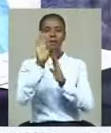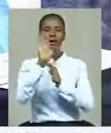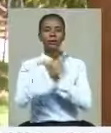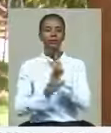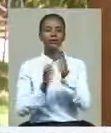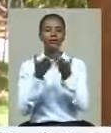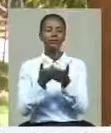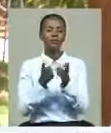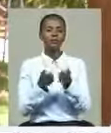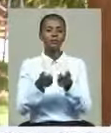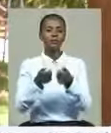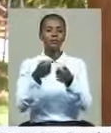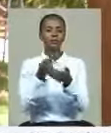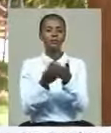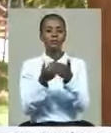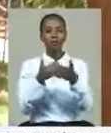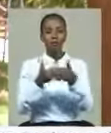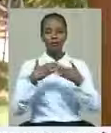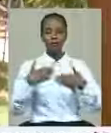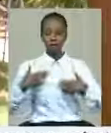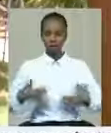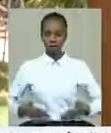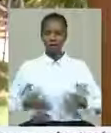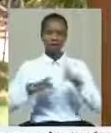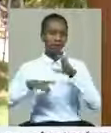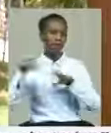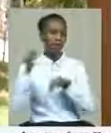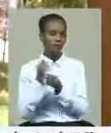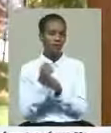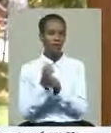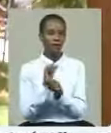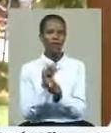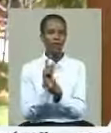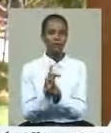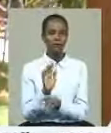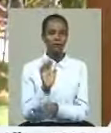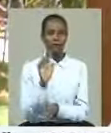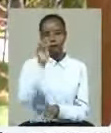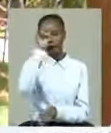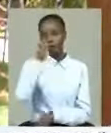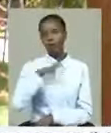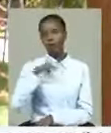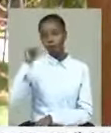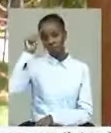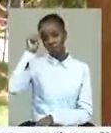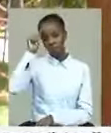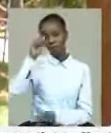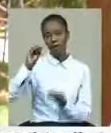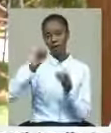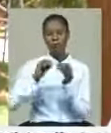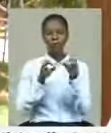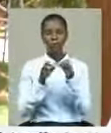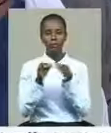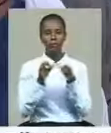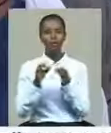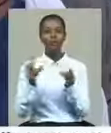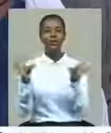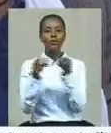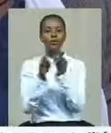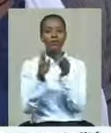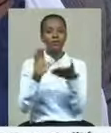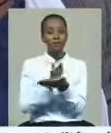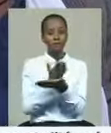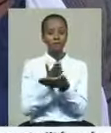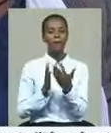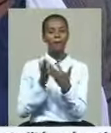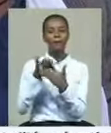እድገት በማፋጠን ከእነዚህ ባለድርሻ አካላት ከፍተኛ ስራ እንደሚጠበቅም አቶ ተስፋዬ አክለው ገልጸዋል። የጉባኤው